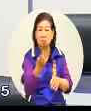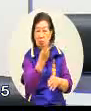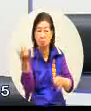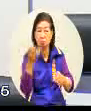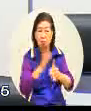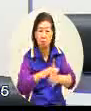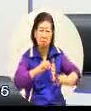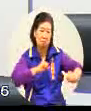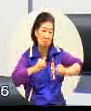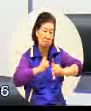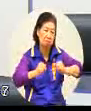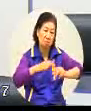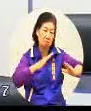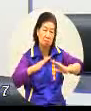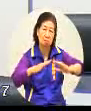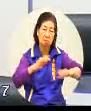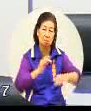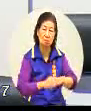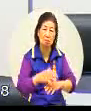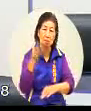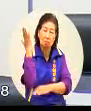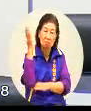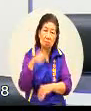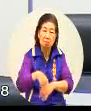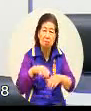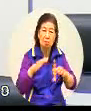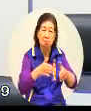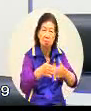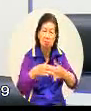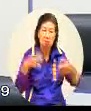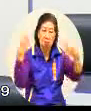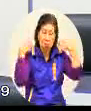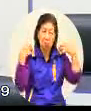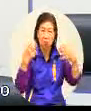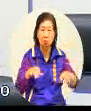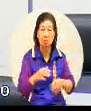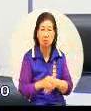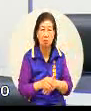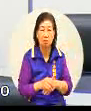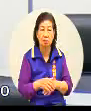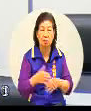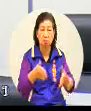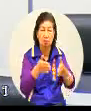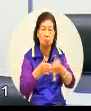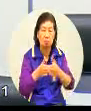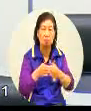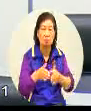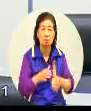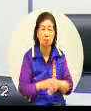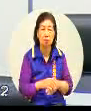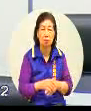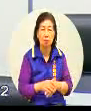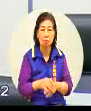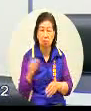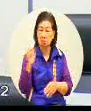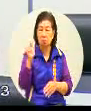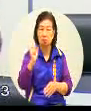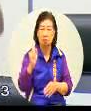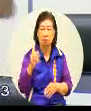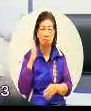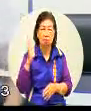伤亡，这市政府唔免负责吗？对不对？这市政府决定要负责，啊，绝对无可能我做的